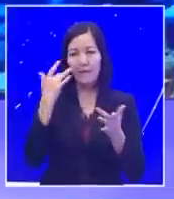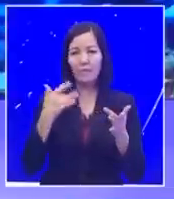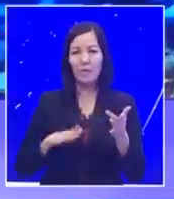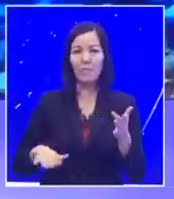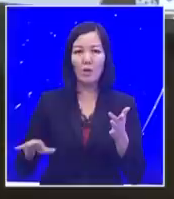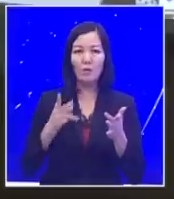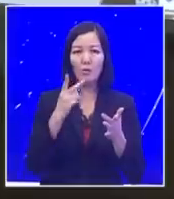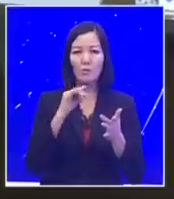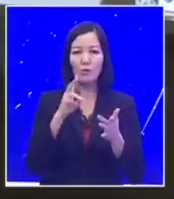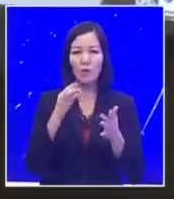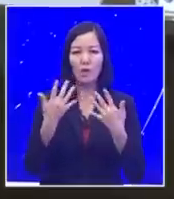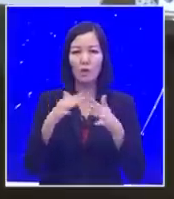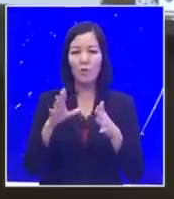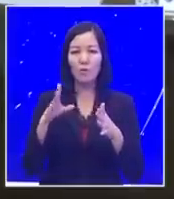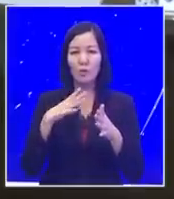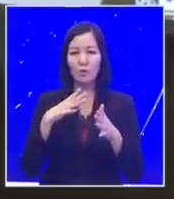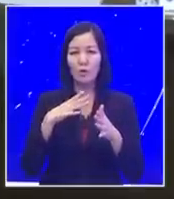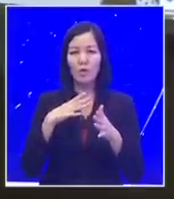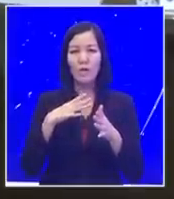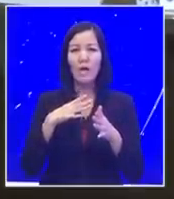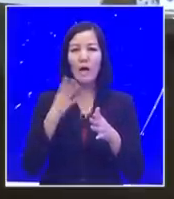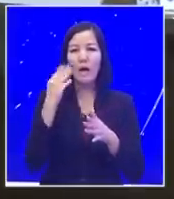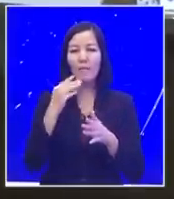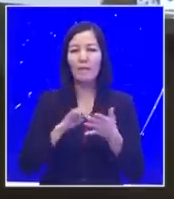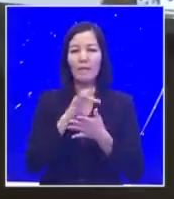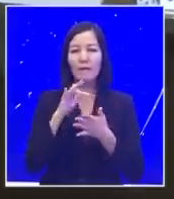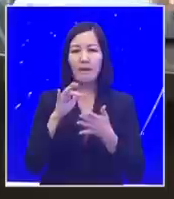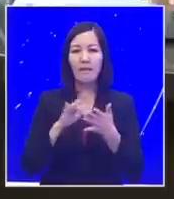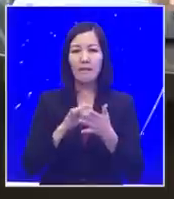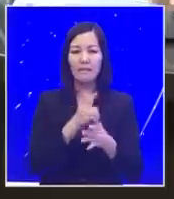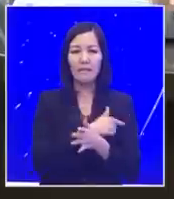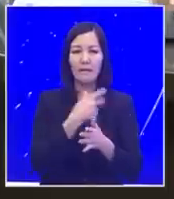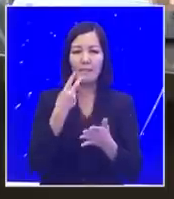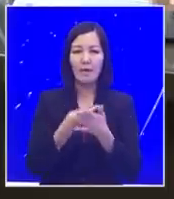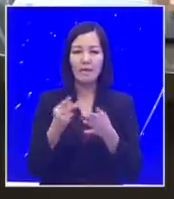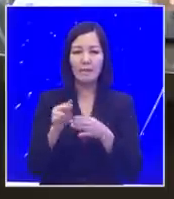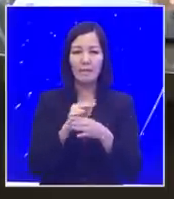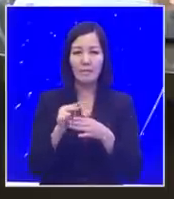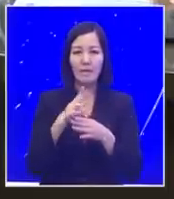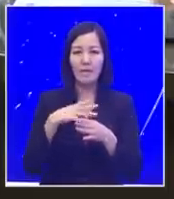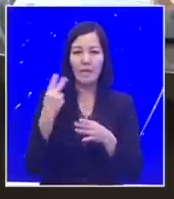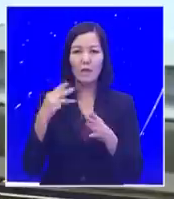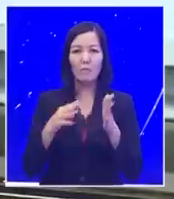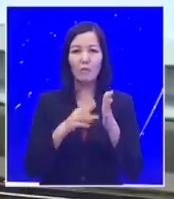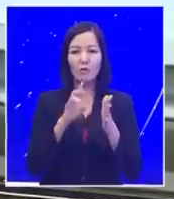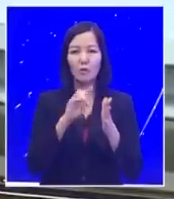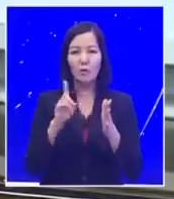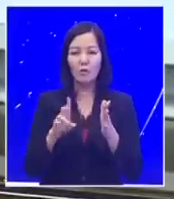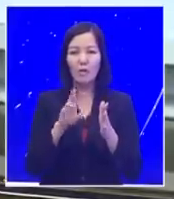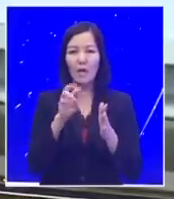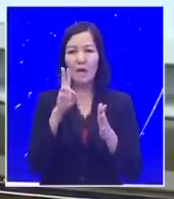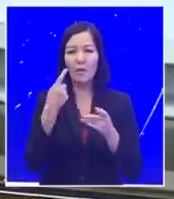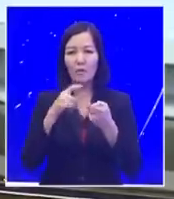Ұзынағаш ауылының тұрғыны. Ауру жұқтырғанға дейін Алматы қаласында емханада ем қабылдаған. Одан кейінгі күні, яғни 29 наурызда